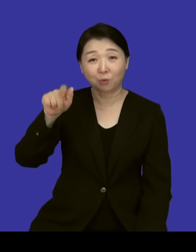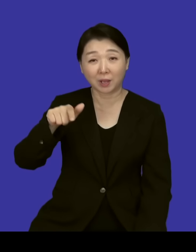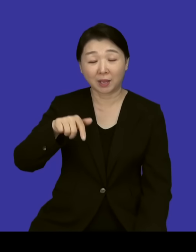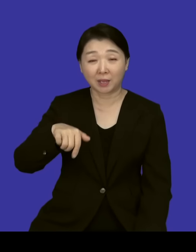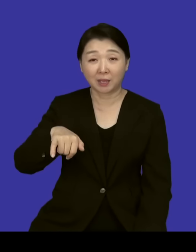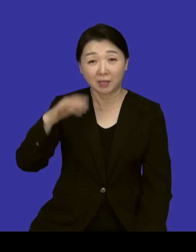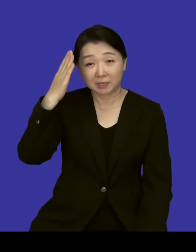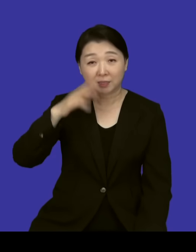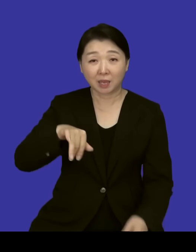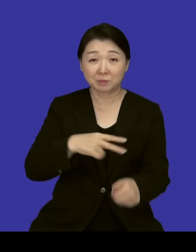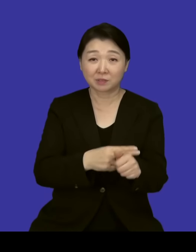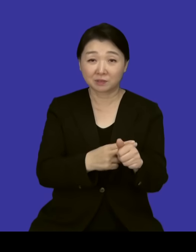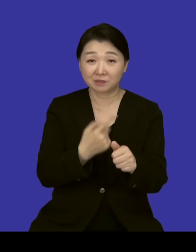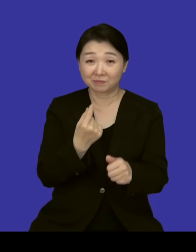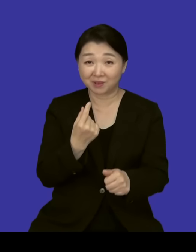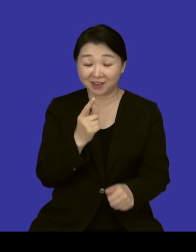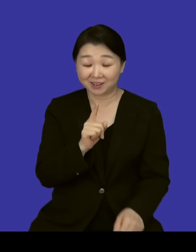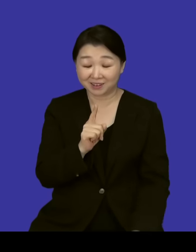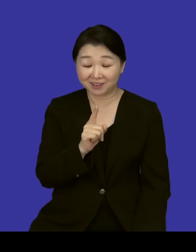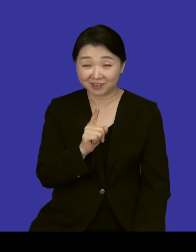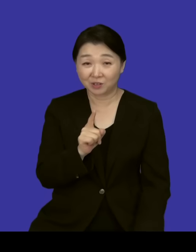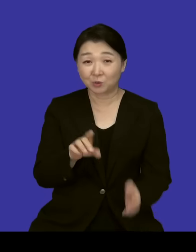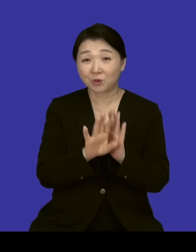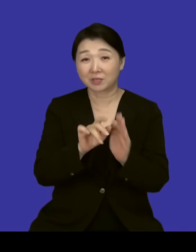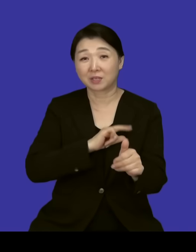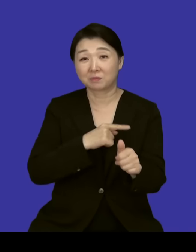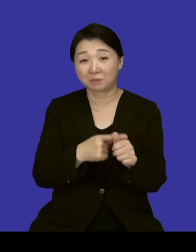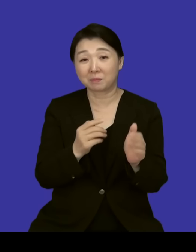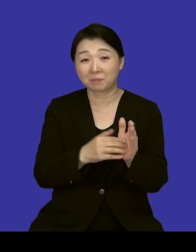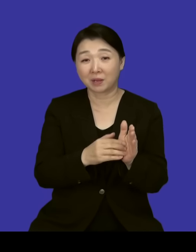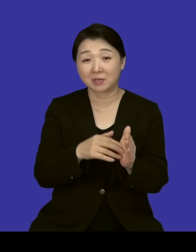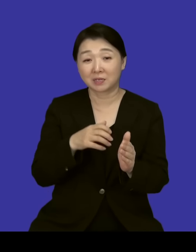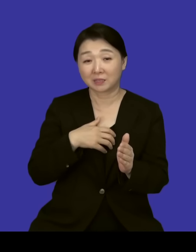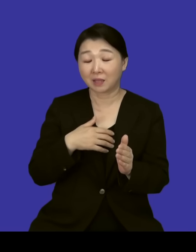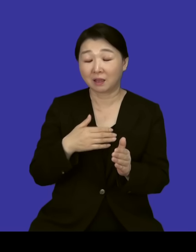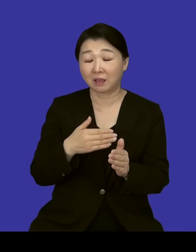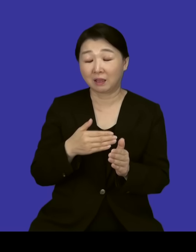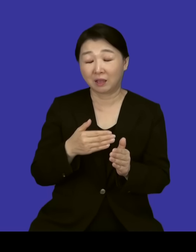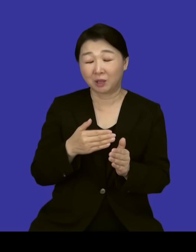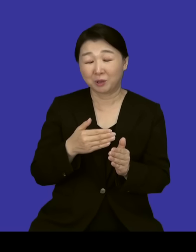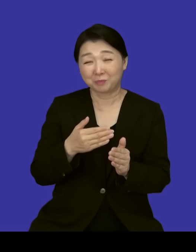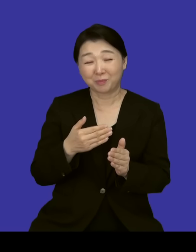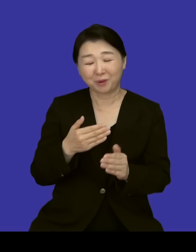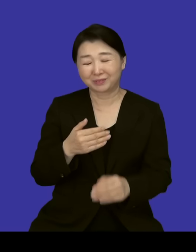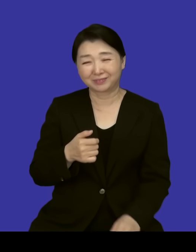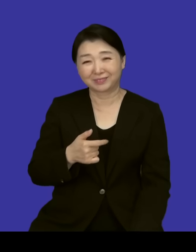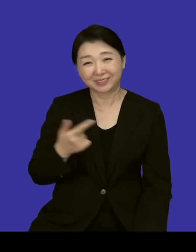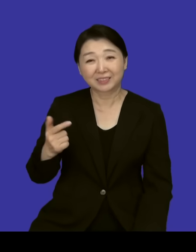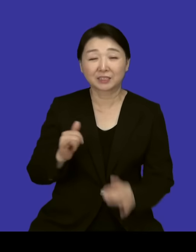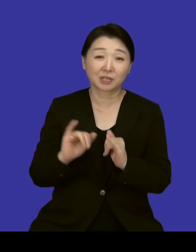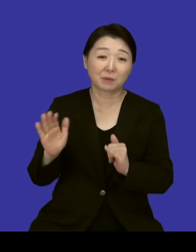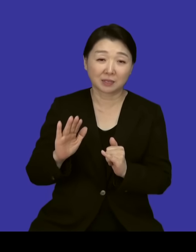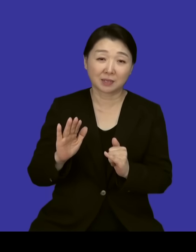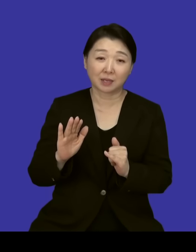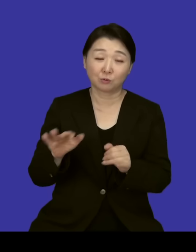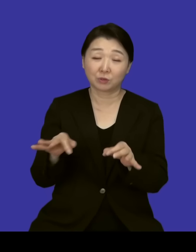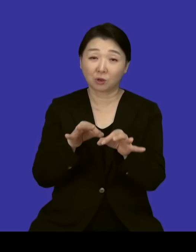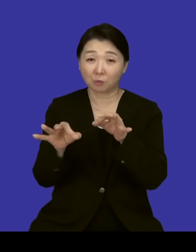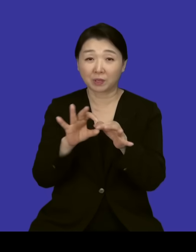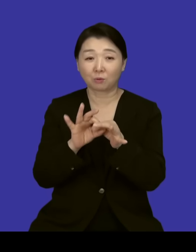스승이라는 갑자기 이제 코로나 때 닉네임이 붙고 했지 제가 뭐 대단한 사람이 아니고 뭐 중상 정도 저희 업계에